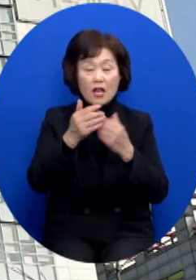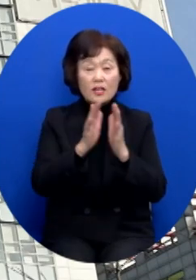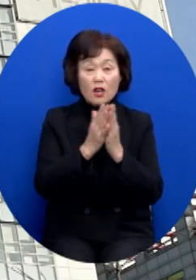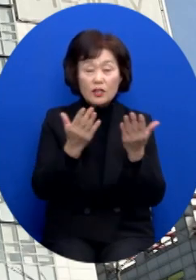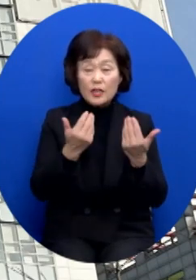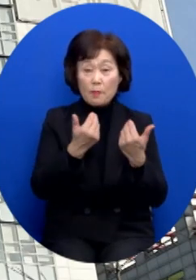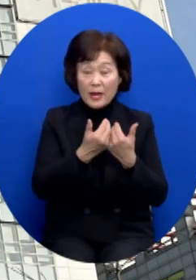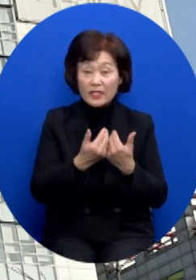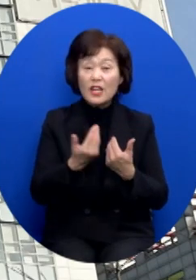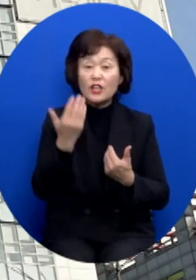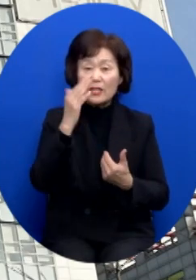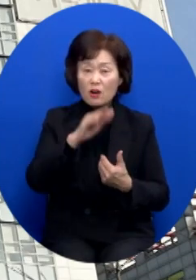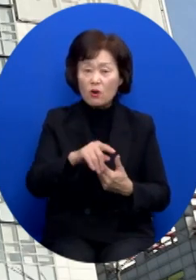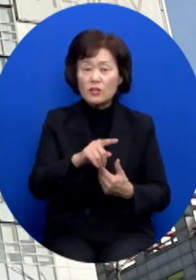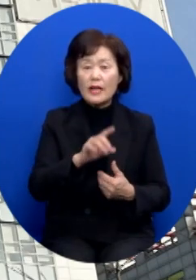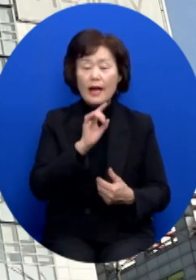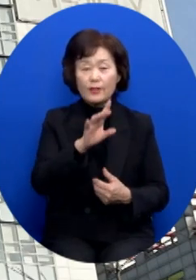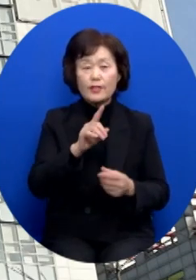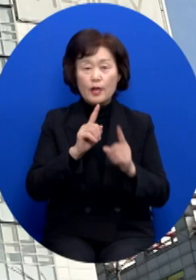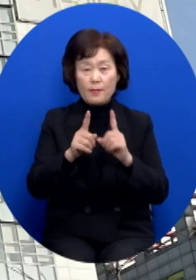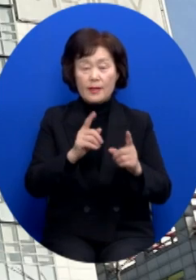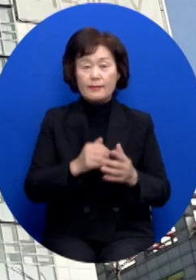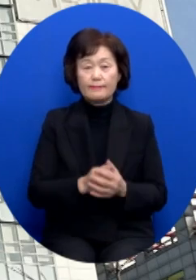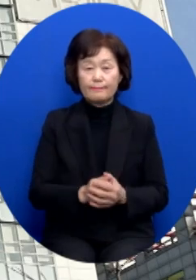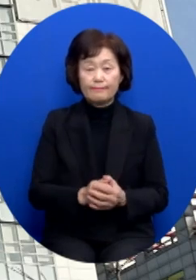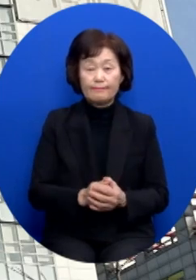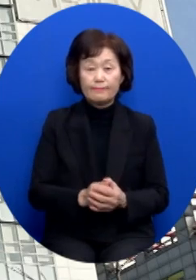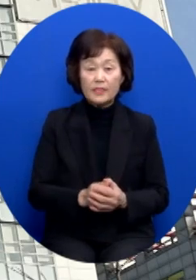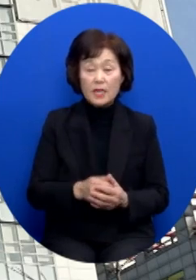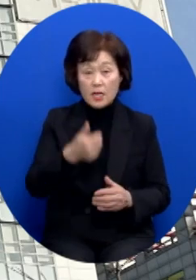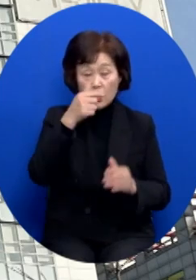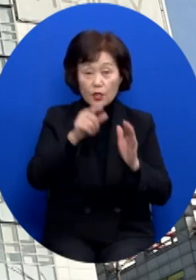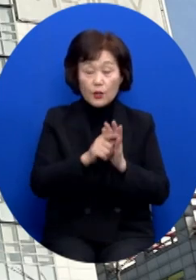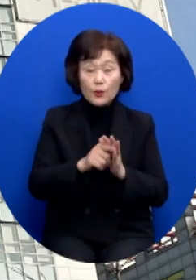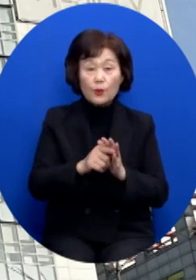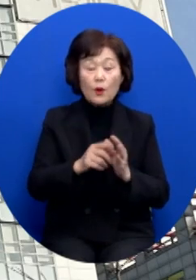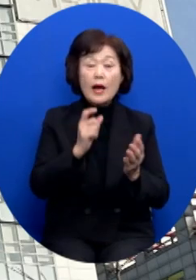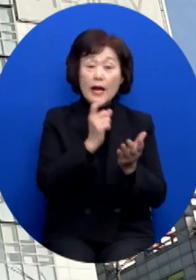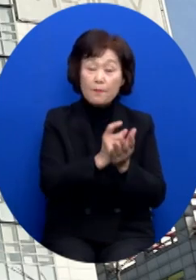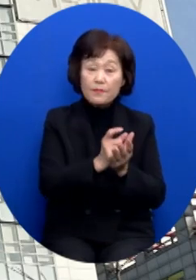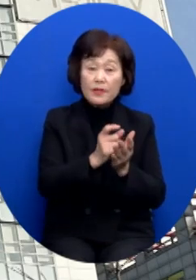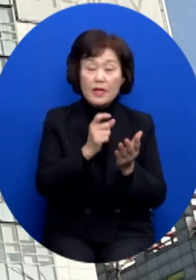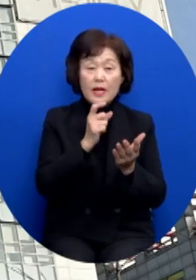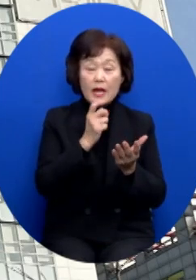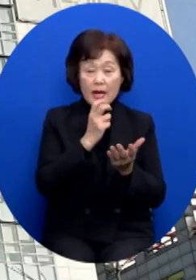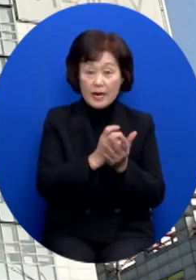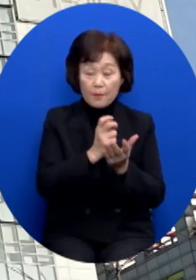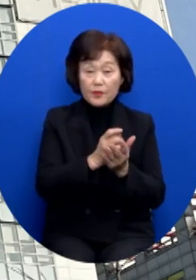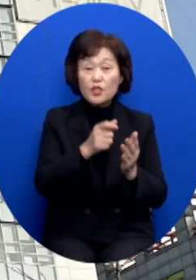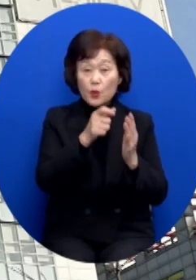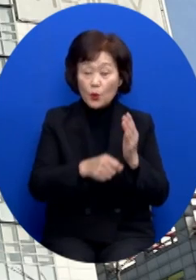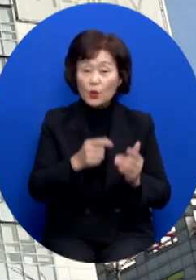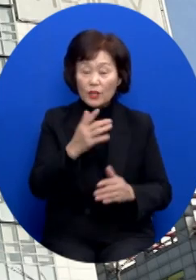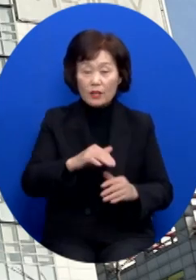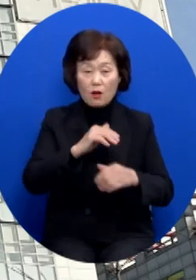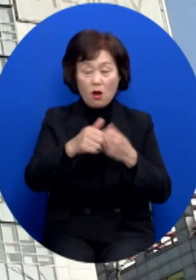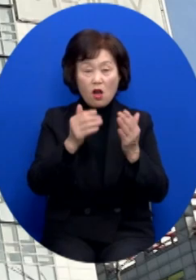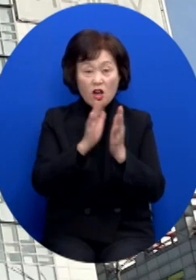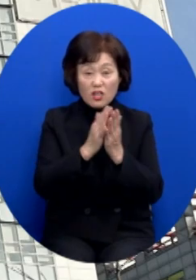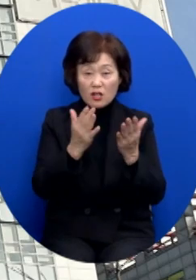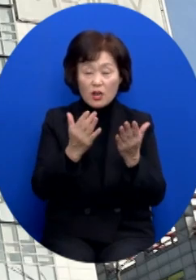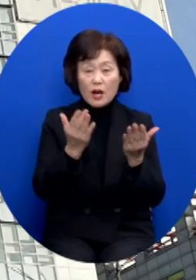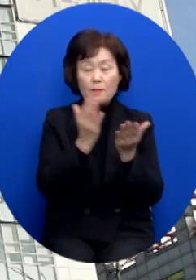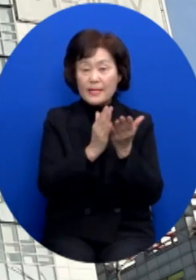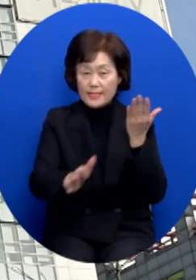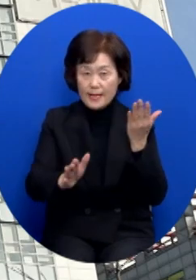영적 암흑시대로 회귀하는 것이라고 지적했습니다. 기독교 대한감리회도 교권을 악용한 반성경적 주장이라고